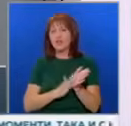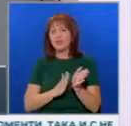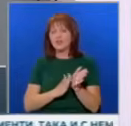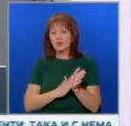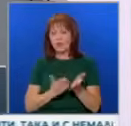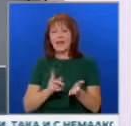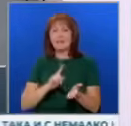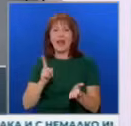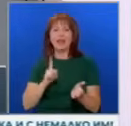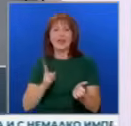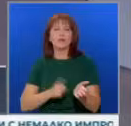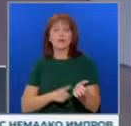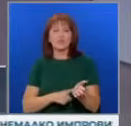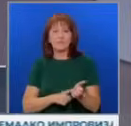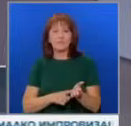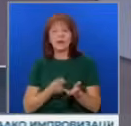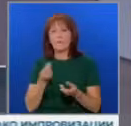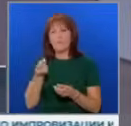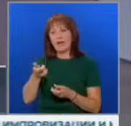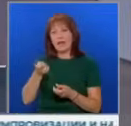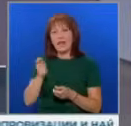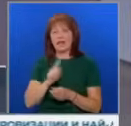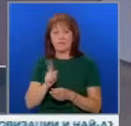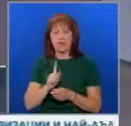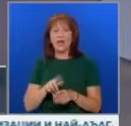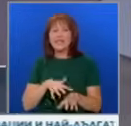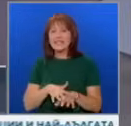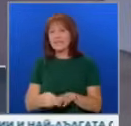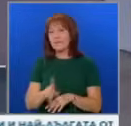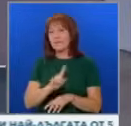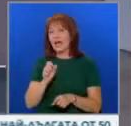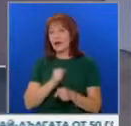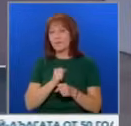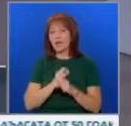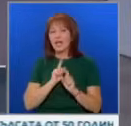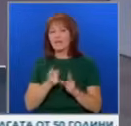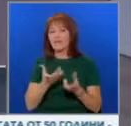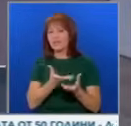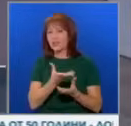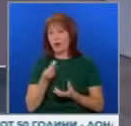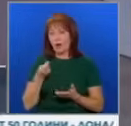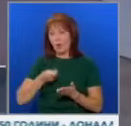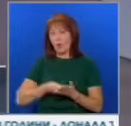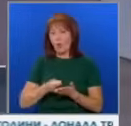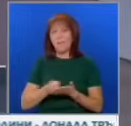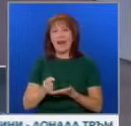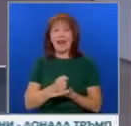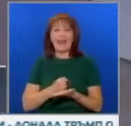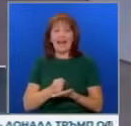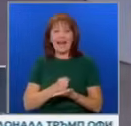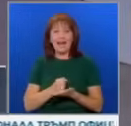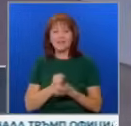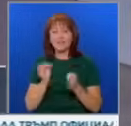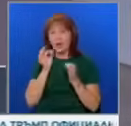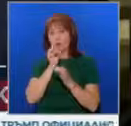и транзакции не могат да се правят. Цялата система не работи. Трябваше да взема лекарства по електронна рецепта, но